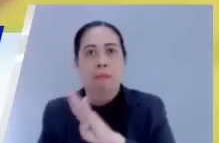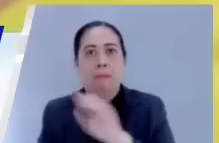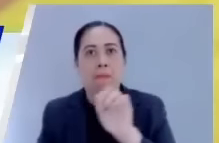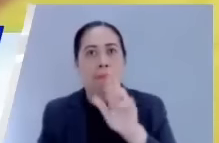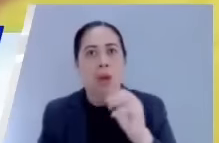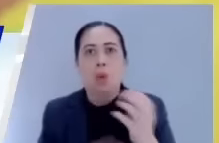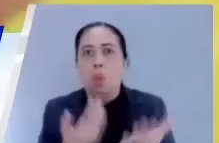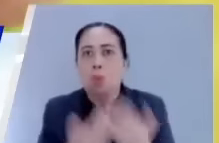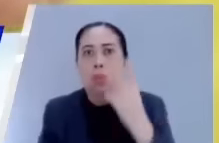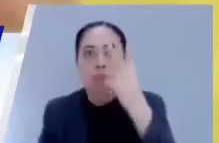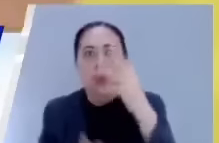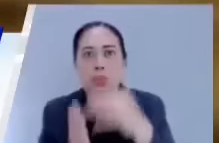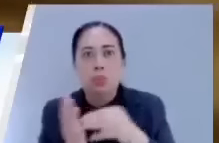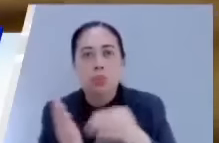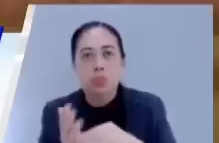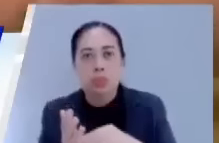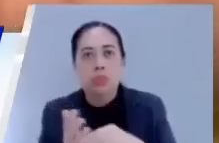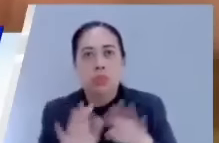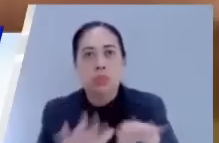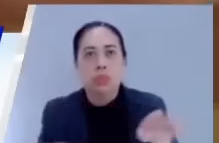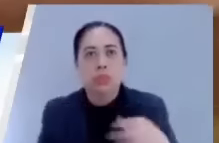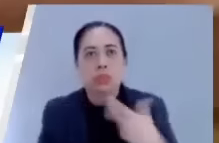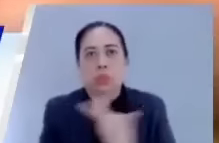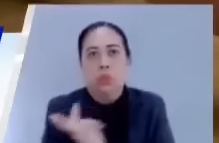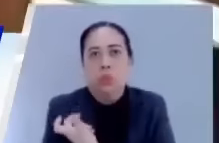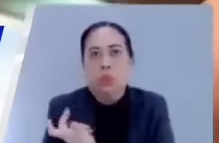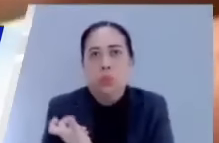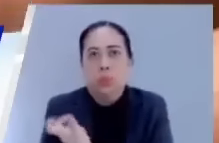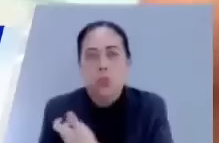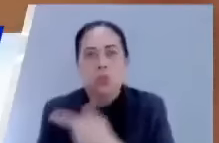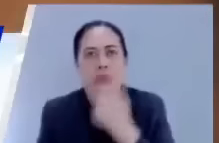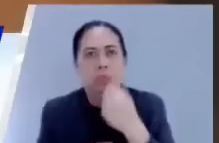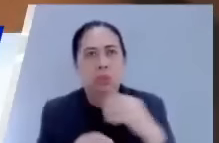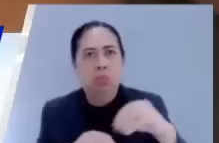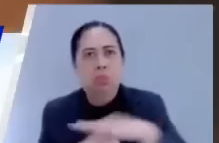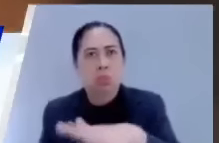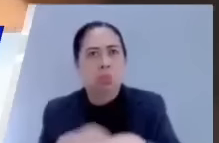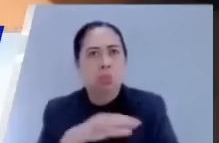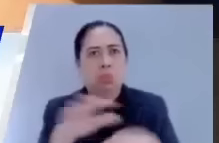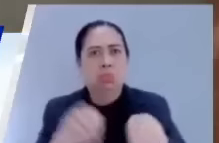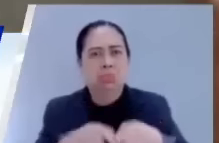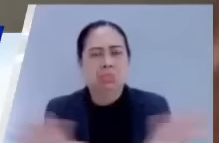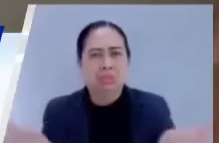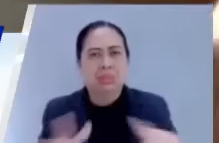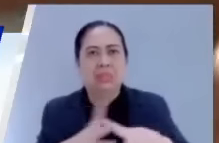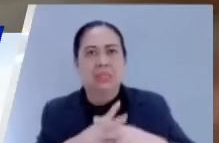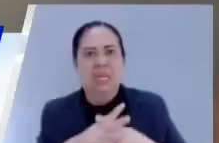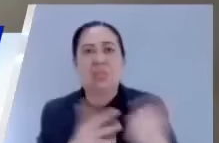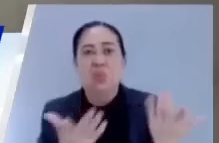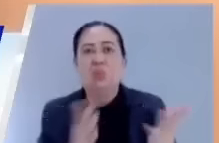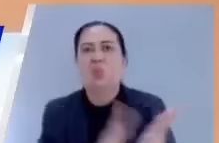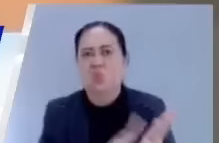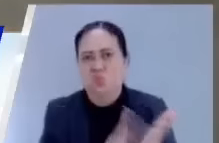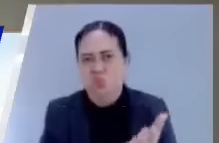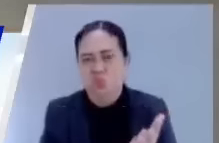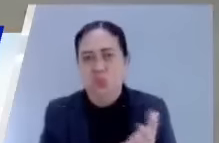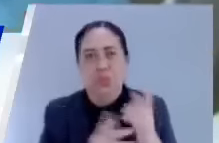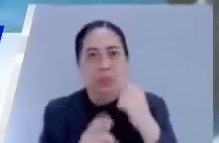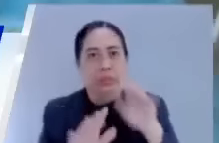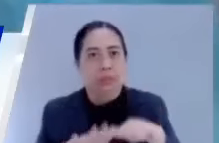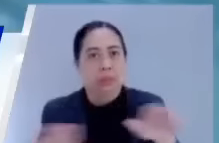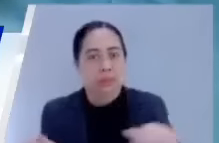ating binakunahan dahil nagkaka-outbreak sila, nag-uumpisa sa eskwelahan. Dahil yung mga batang 9 years